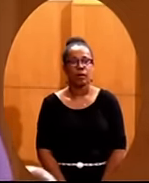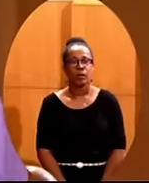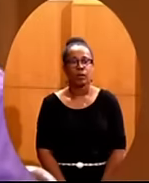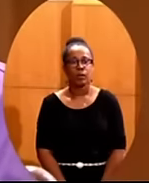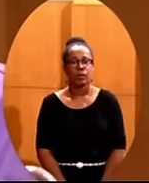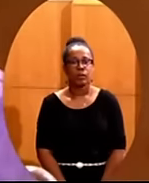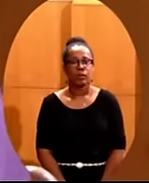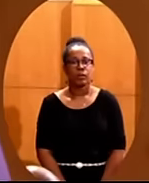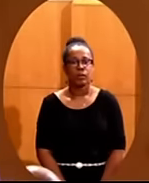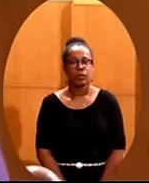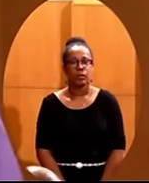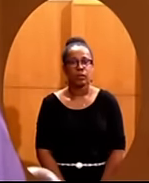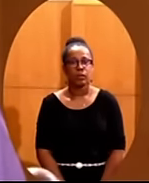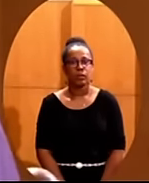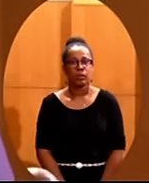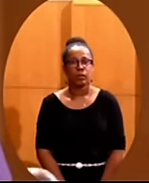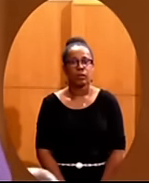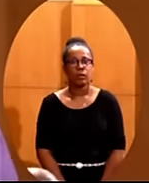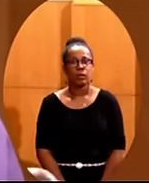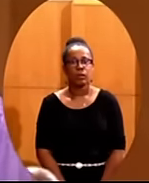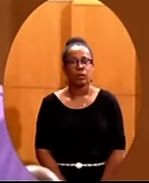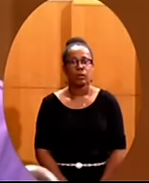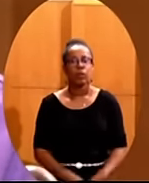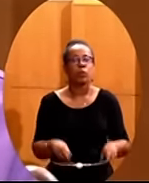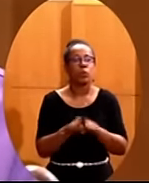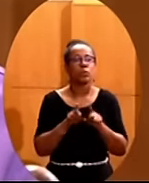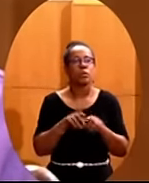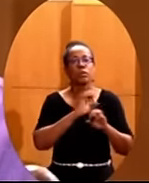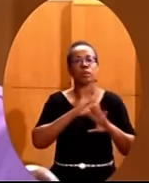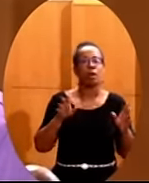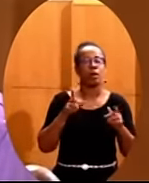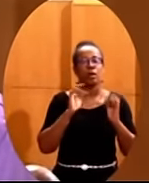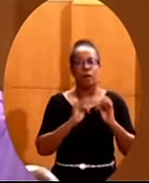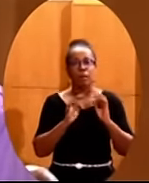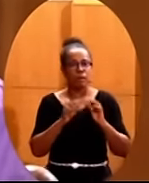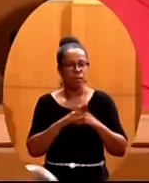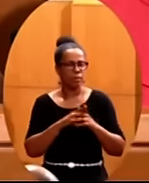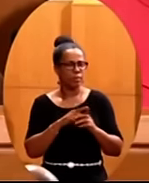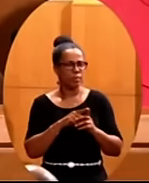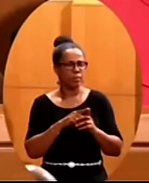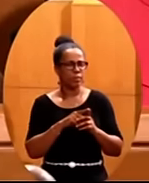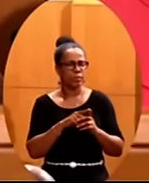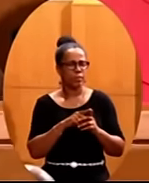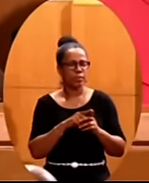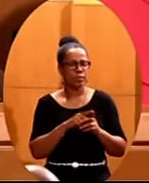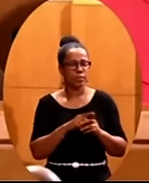exclusion et sans aucune allégeance et sans aucune